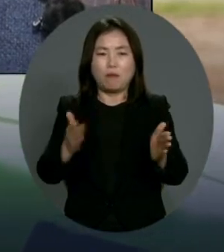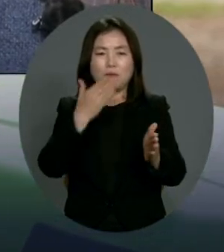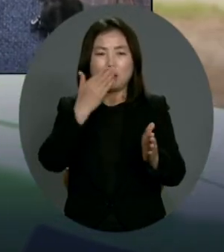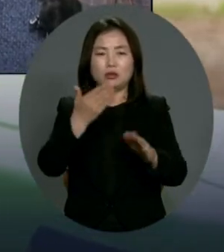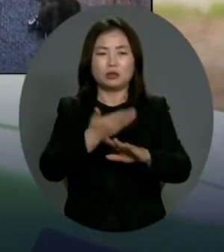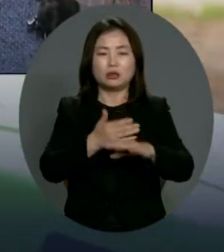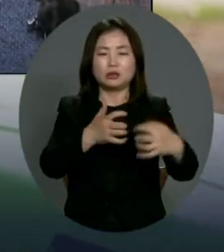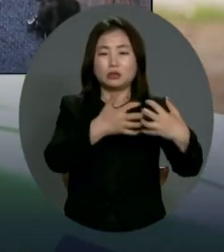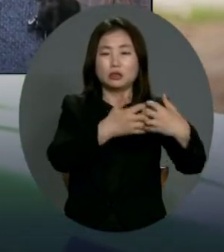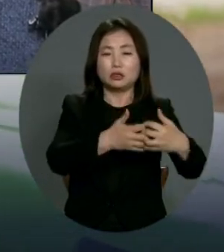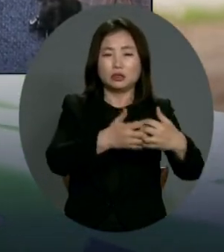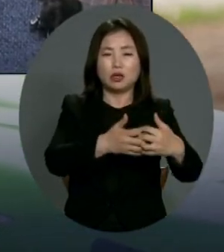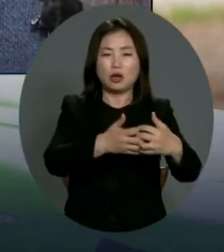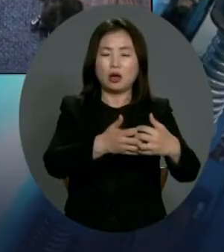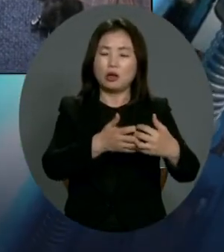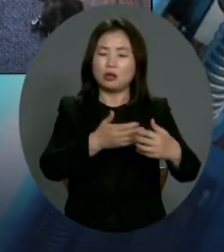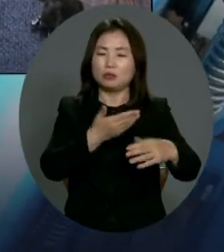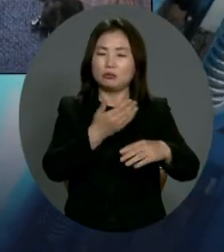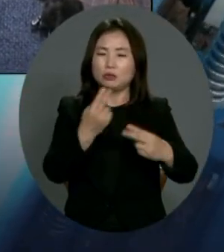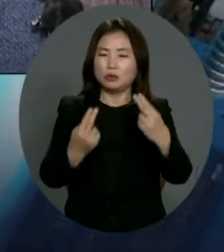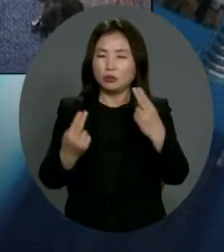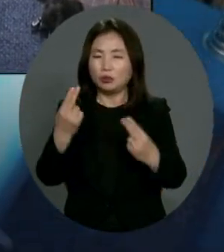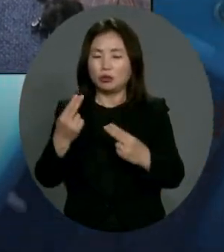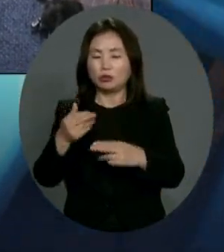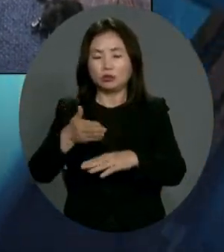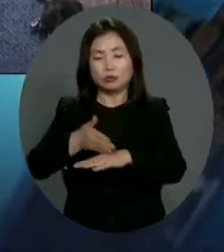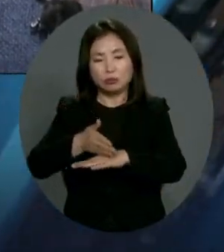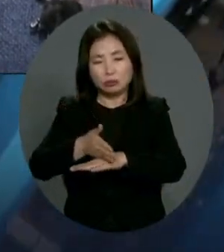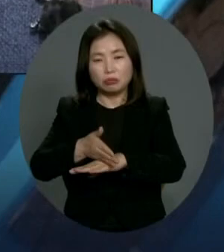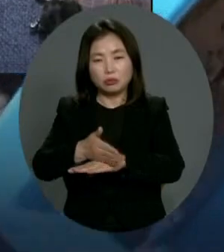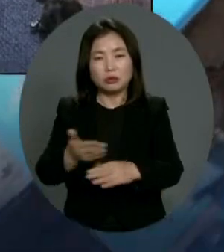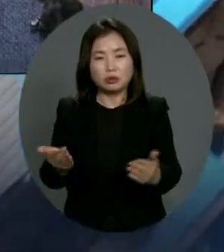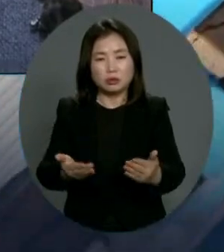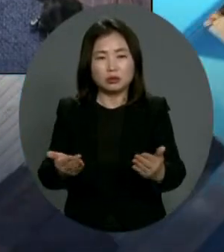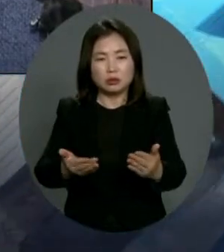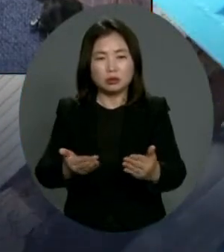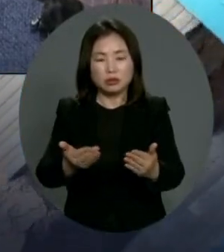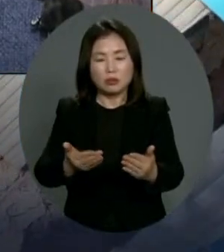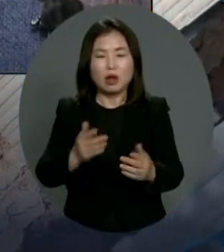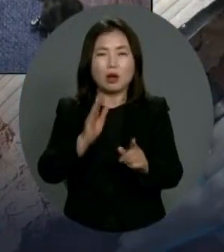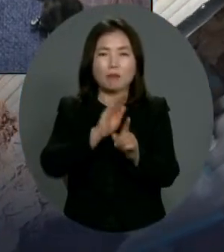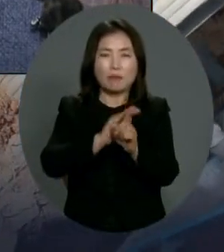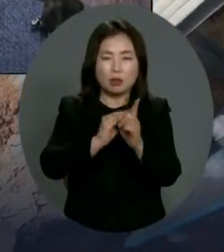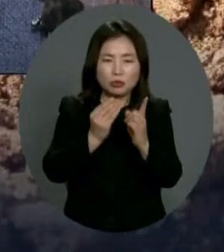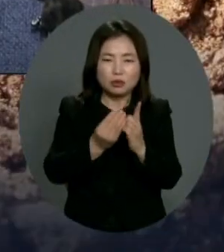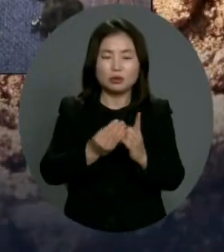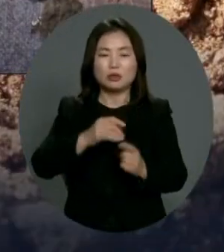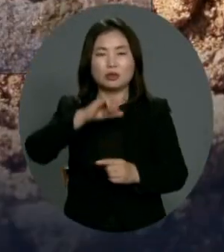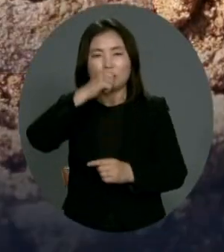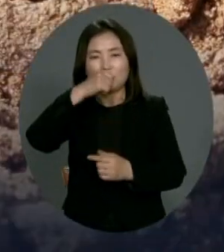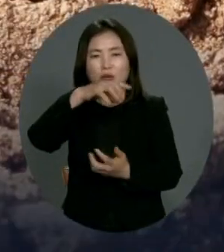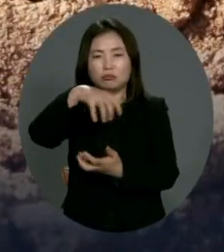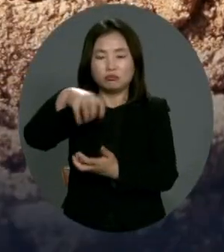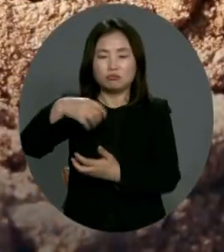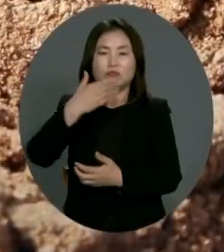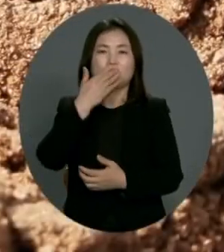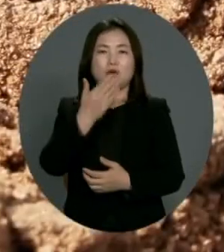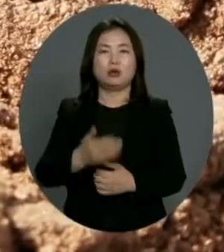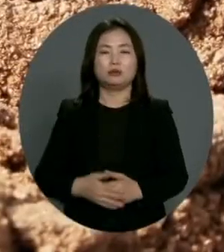특히 다른 기계들에 비해서 저속 작업이 가능하기 때문에 마늘 파종이라든가 양파